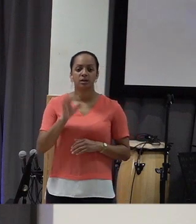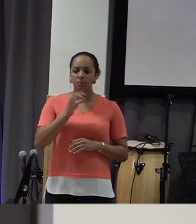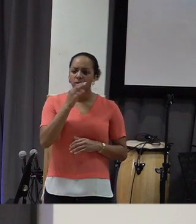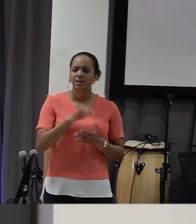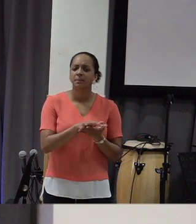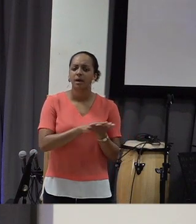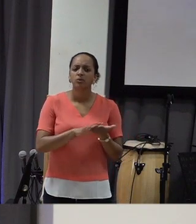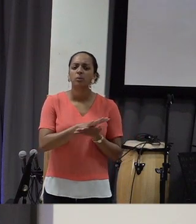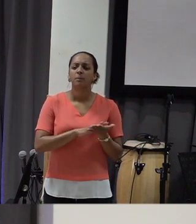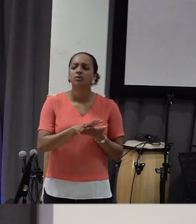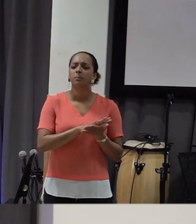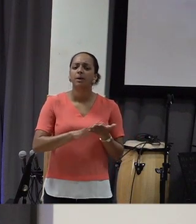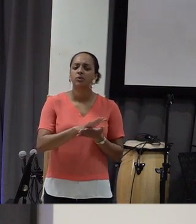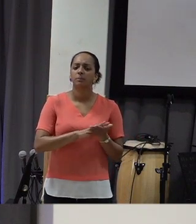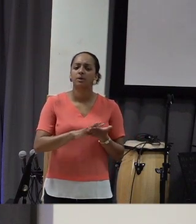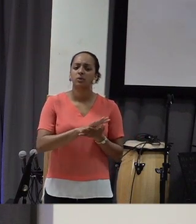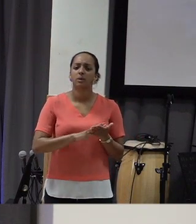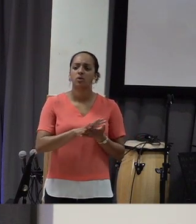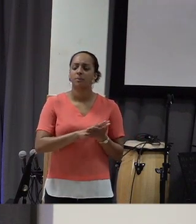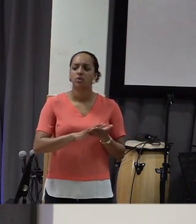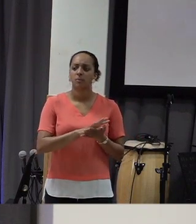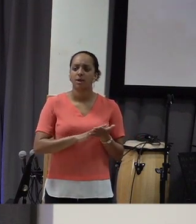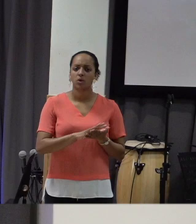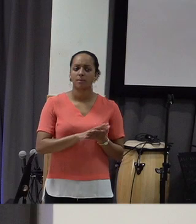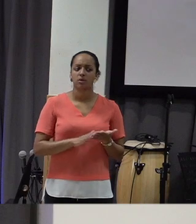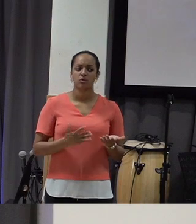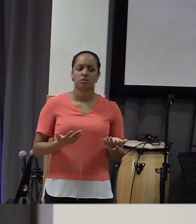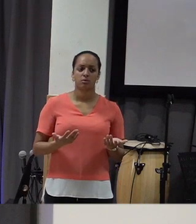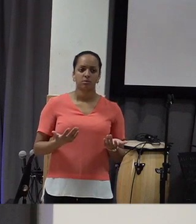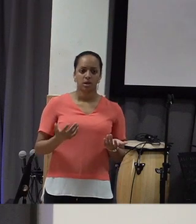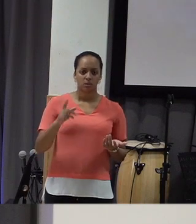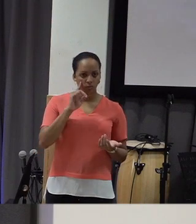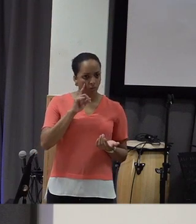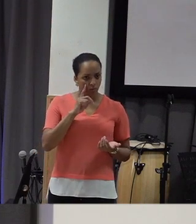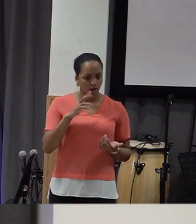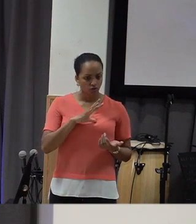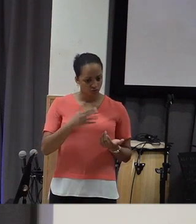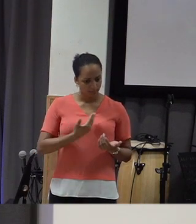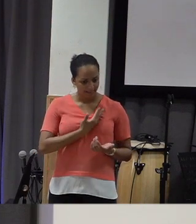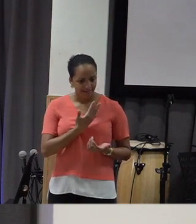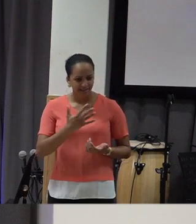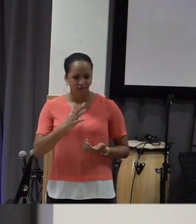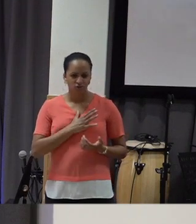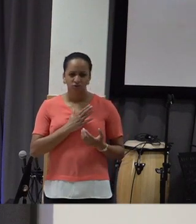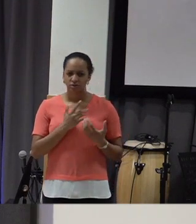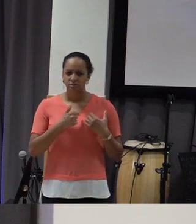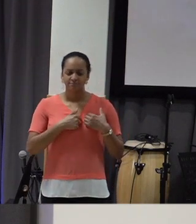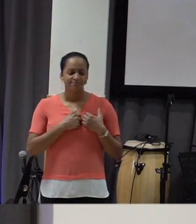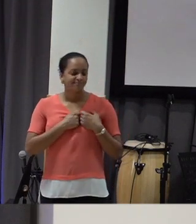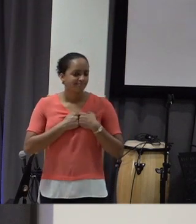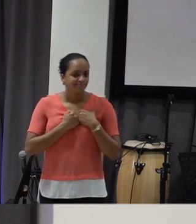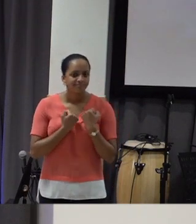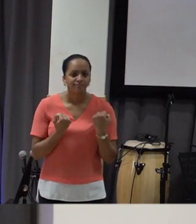mais pourquoi l'offense arrive en fait? Peut-être est-ce qu'il y a une blessure, une cicatrice, peut-être que tu as été toi-même blessé